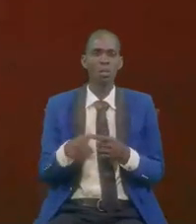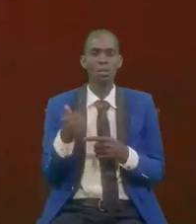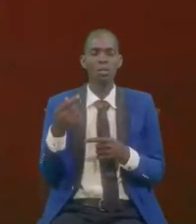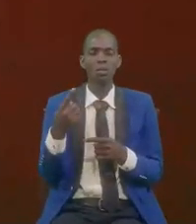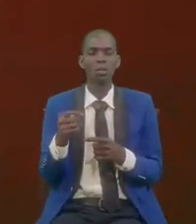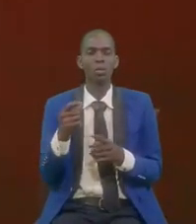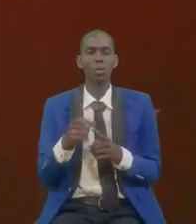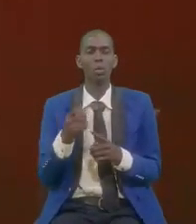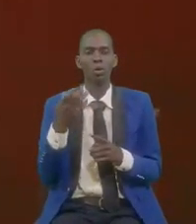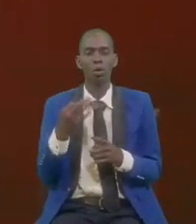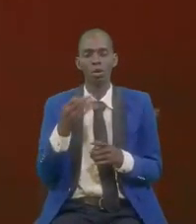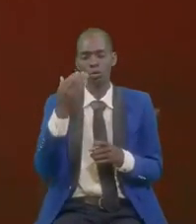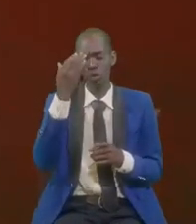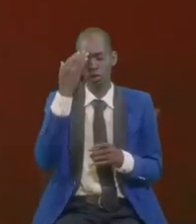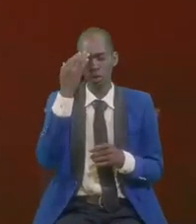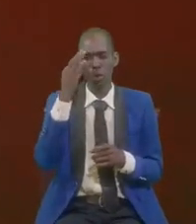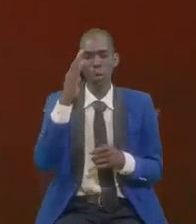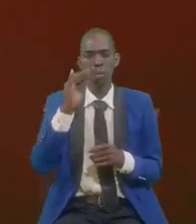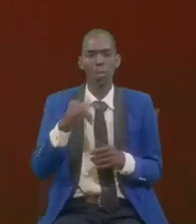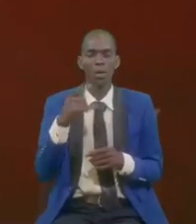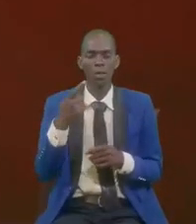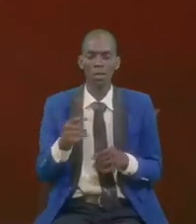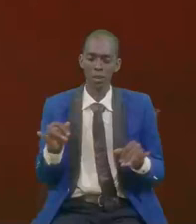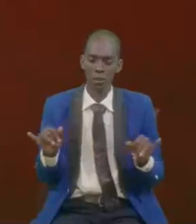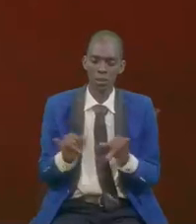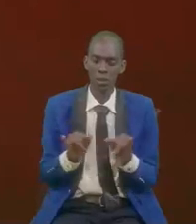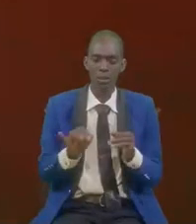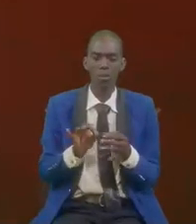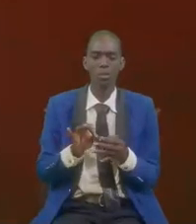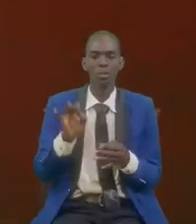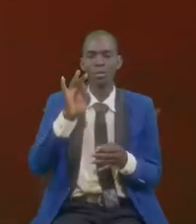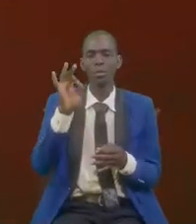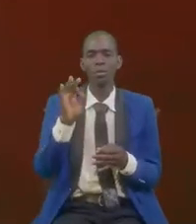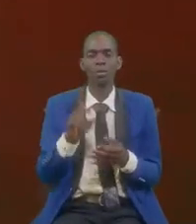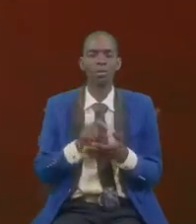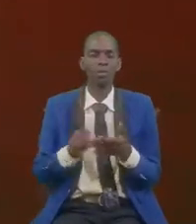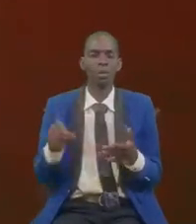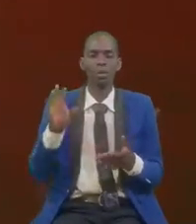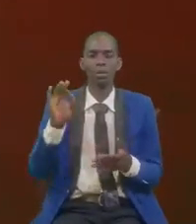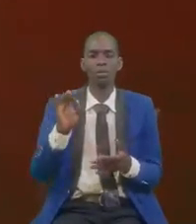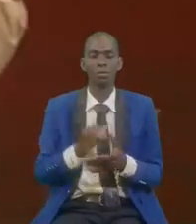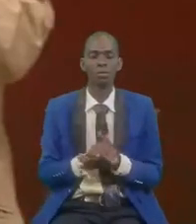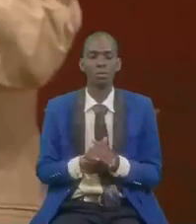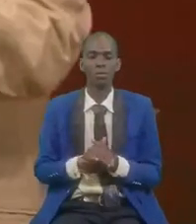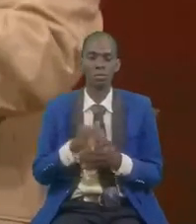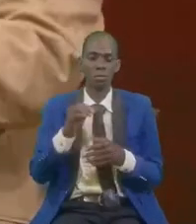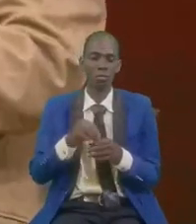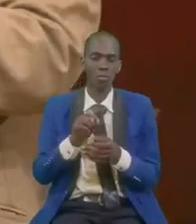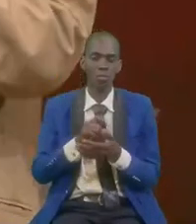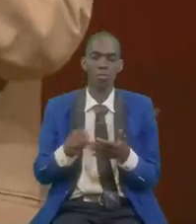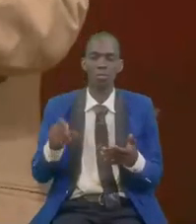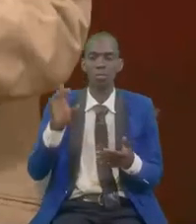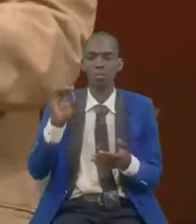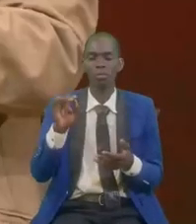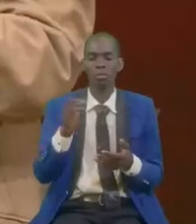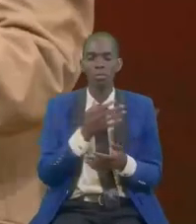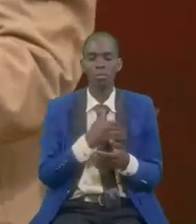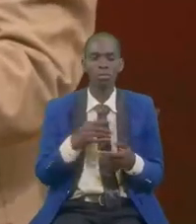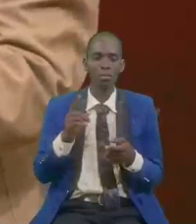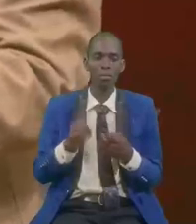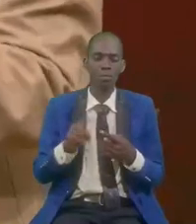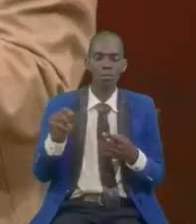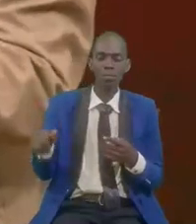un autre une parole de connaissance, selon le même esprit. Verset 9. À un autre